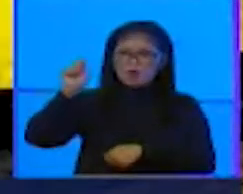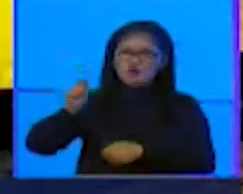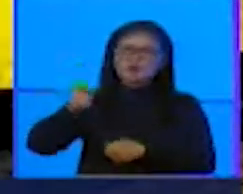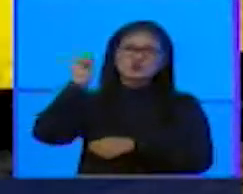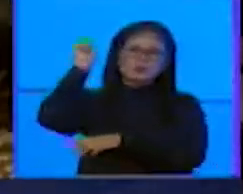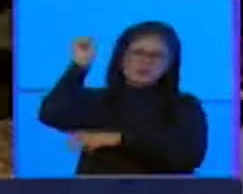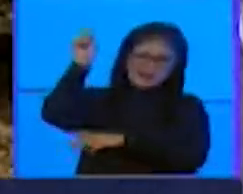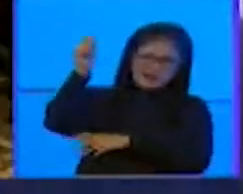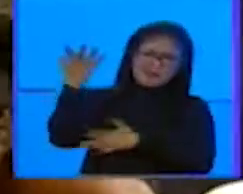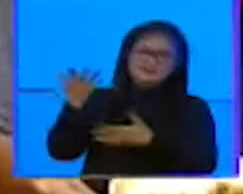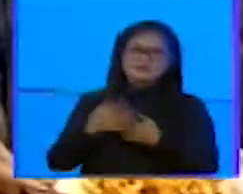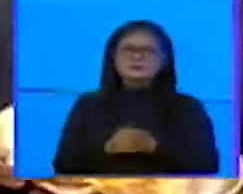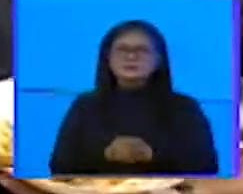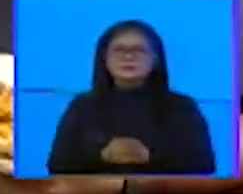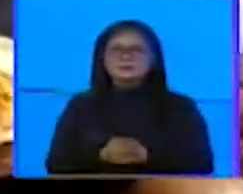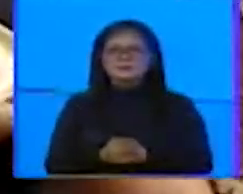bersihkan rumah.